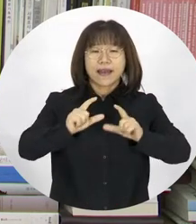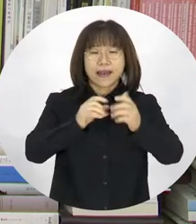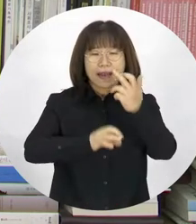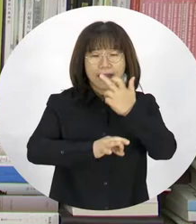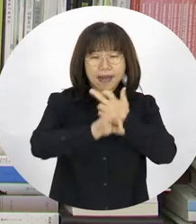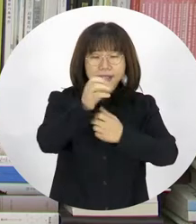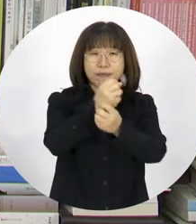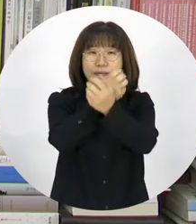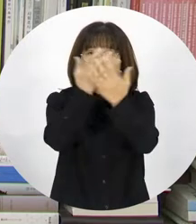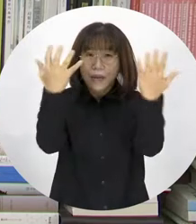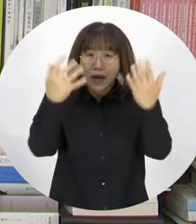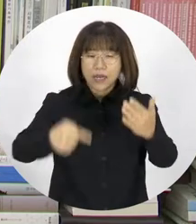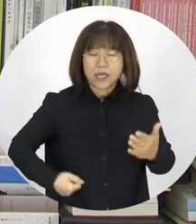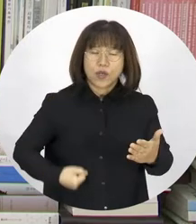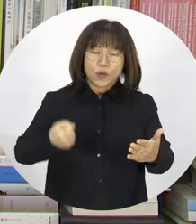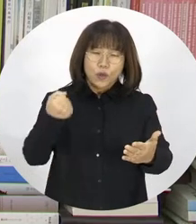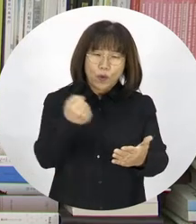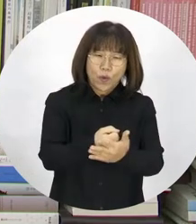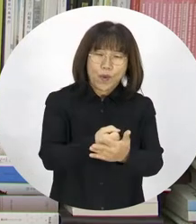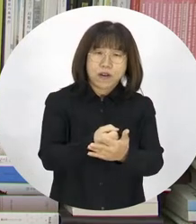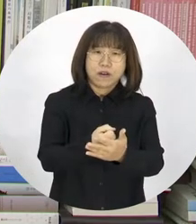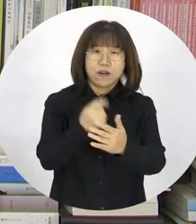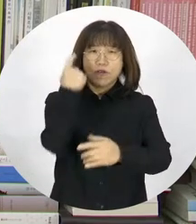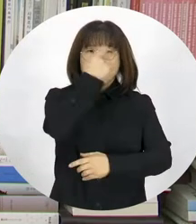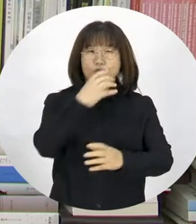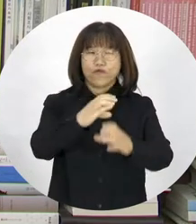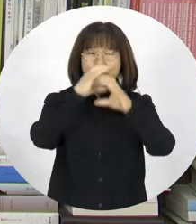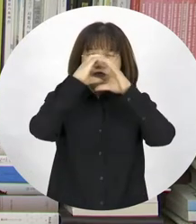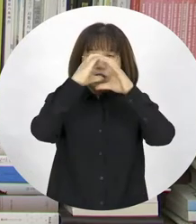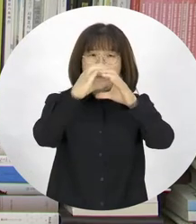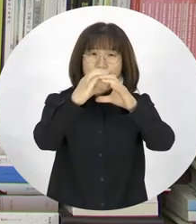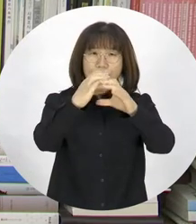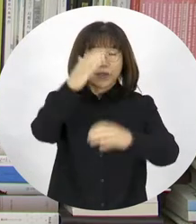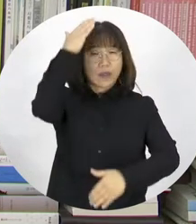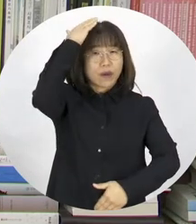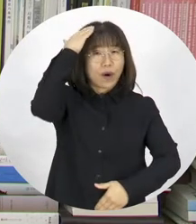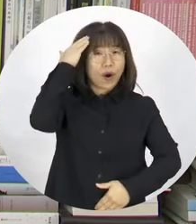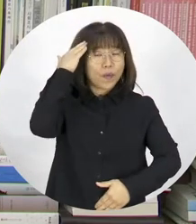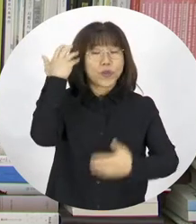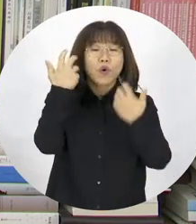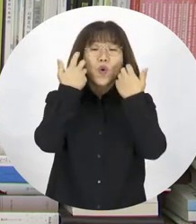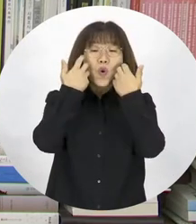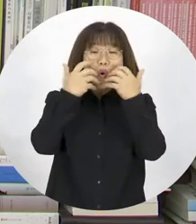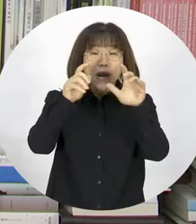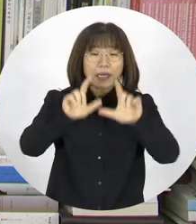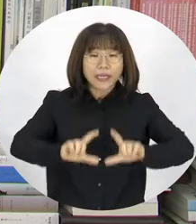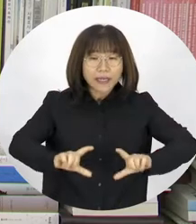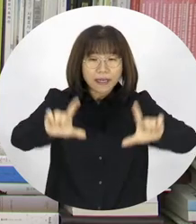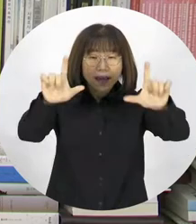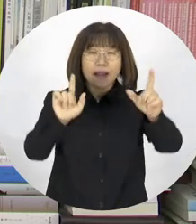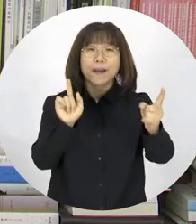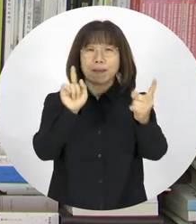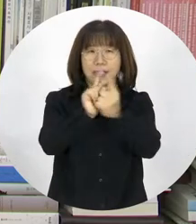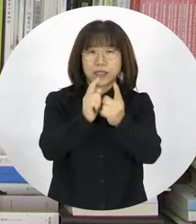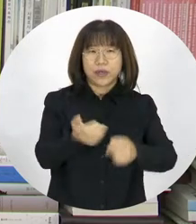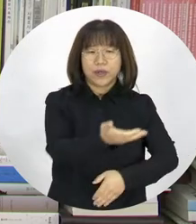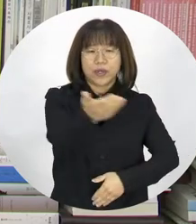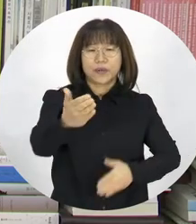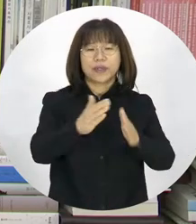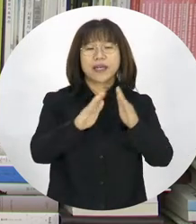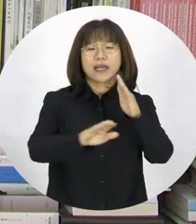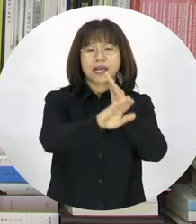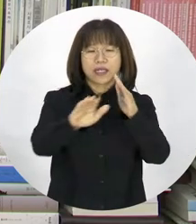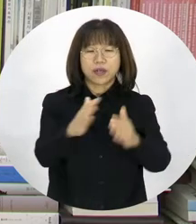용맹과 위엄을 상징하는 검은 호랑이의 해를 맞아 여러분의 가정에 건강과